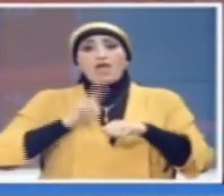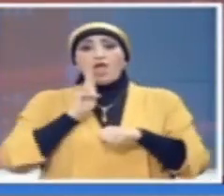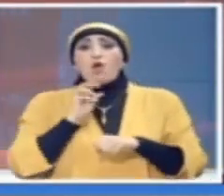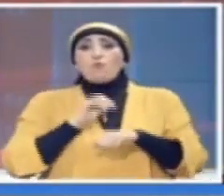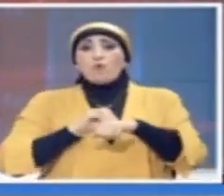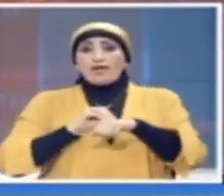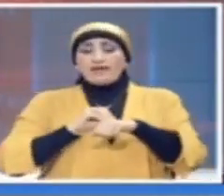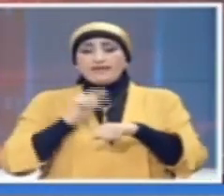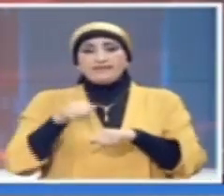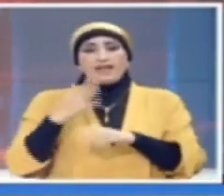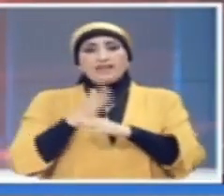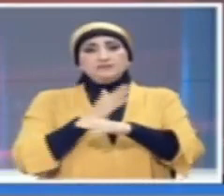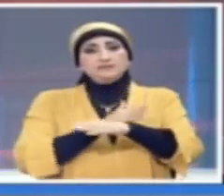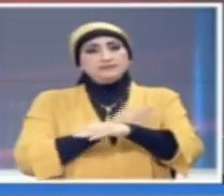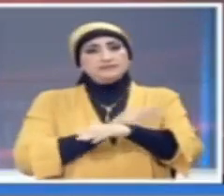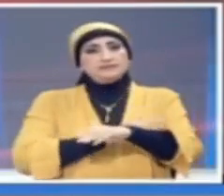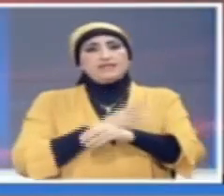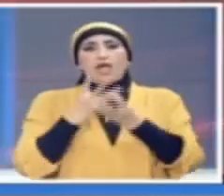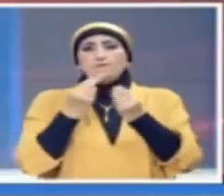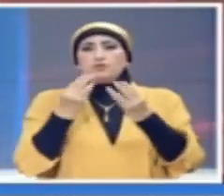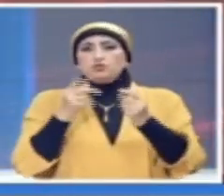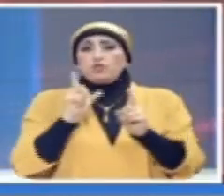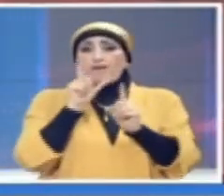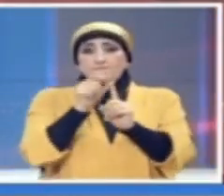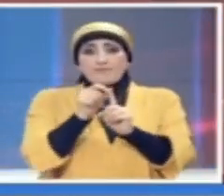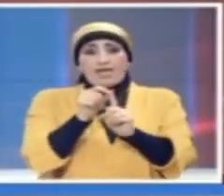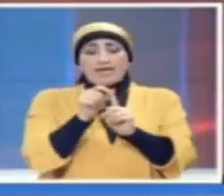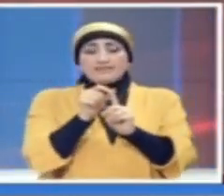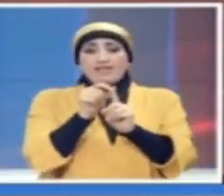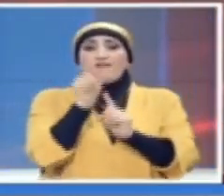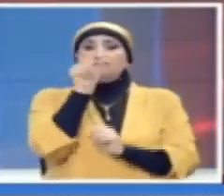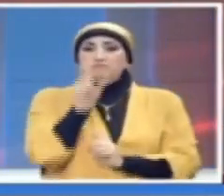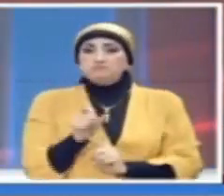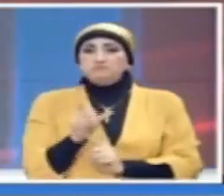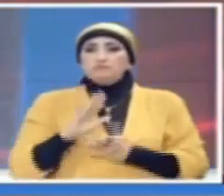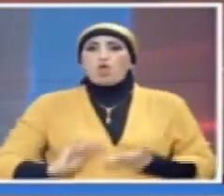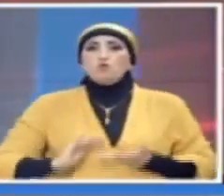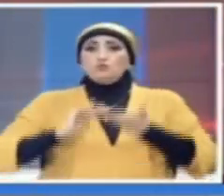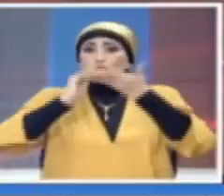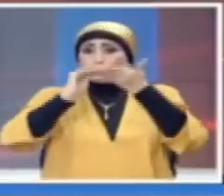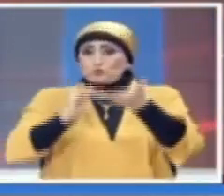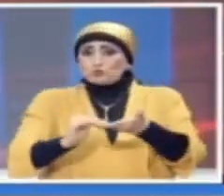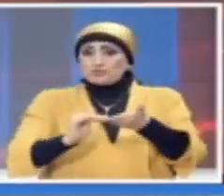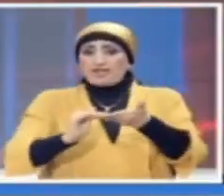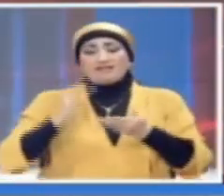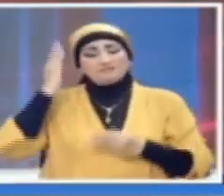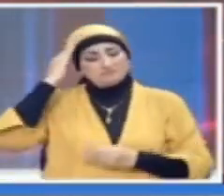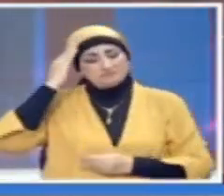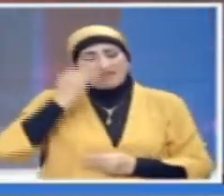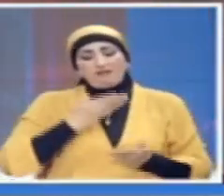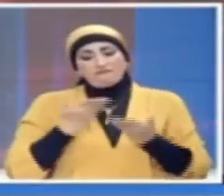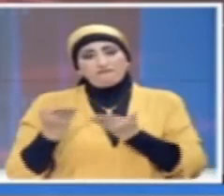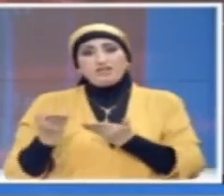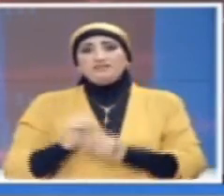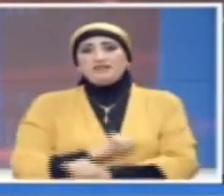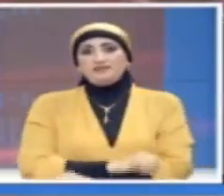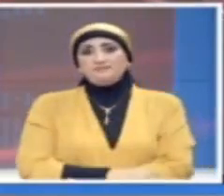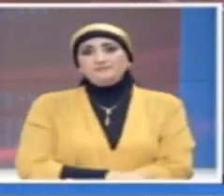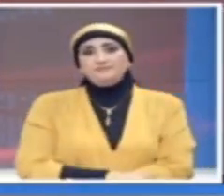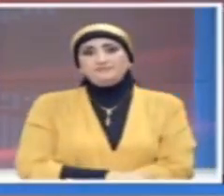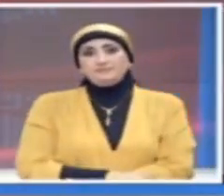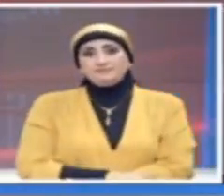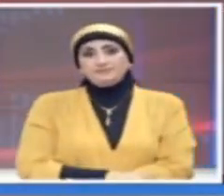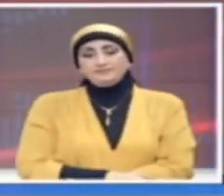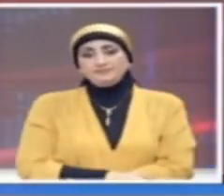الملفات والمساهمة في حلها، مؤكدا أن هذه الجهود المبذولة بهدف خدمة المواطنين هي محل